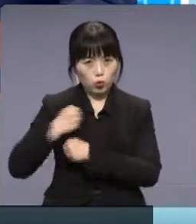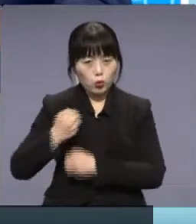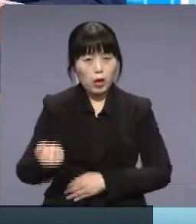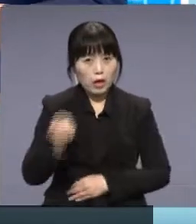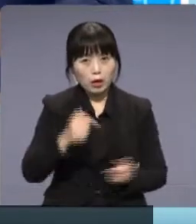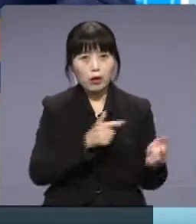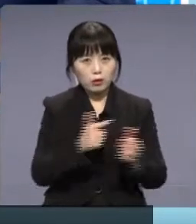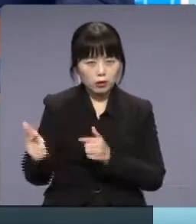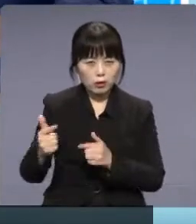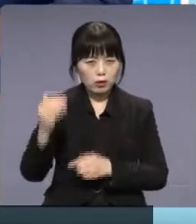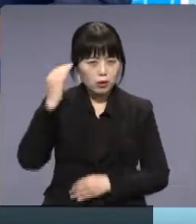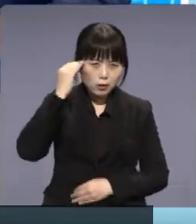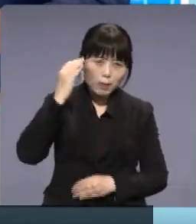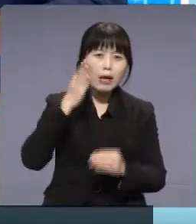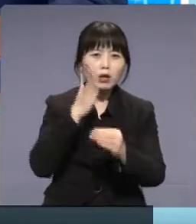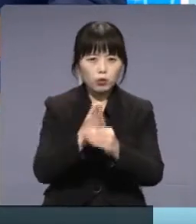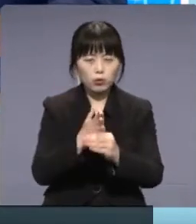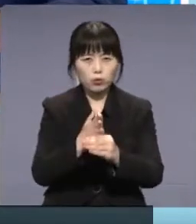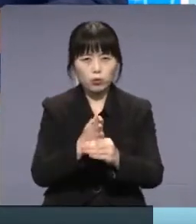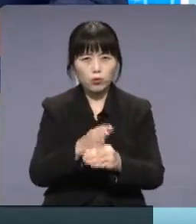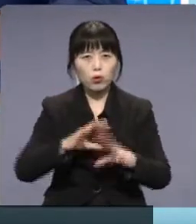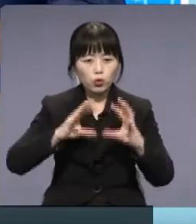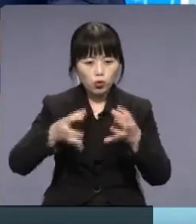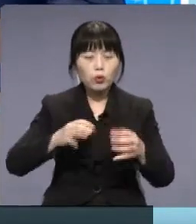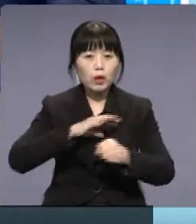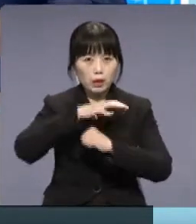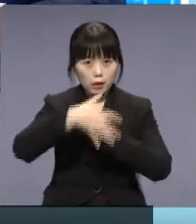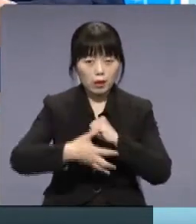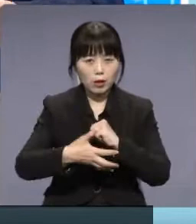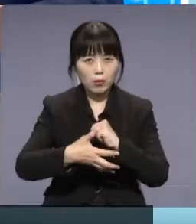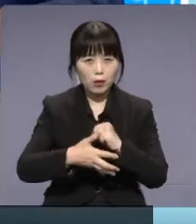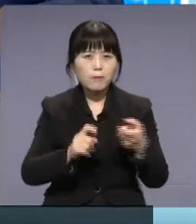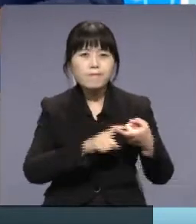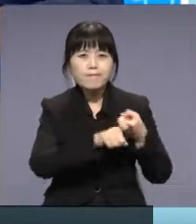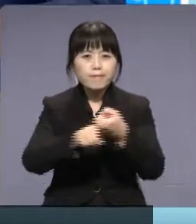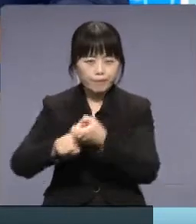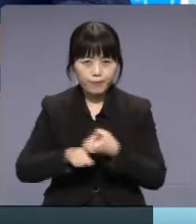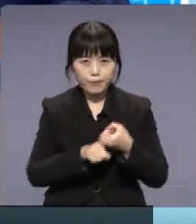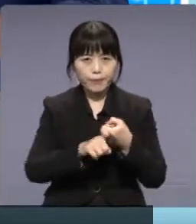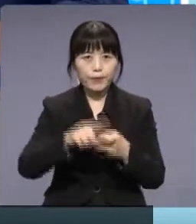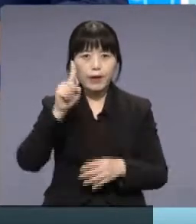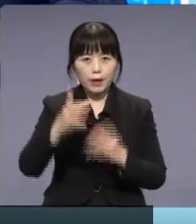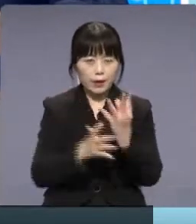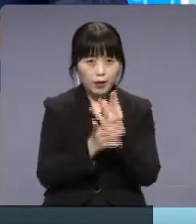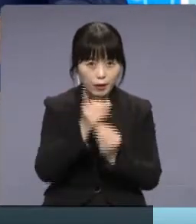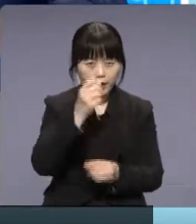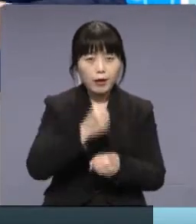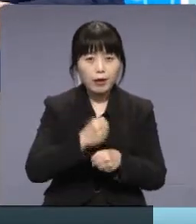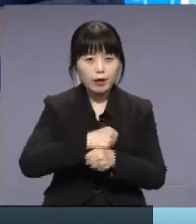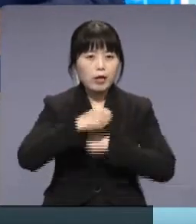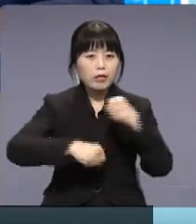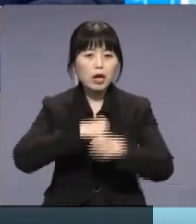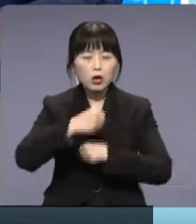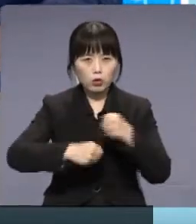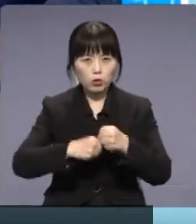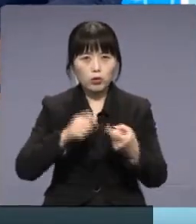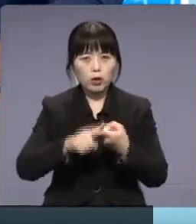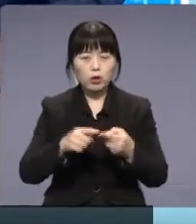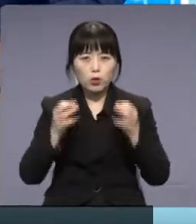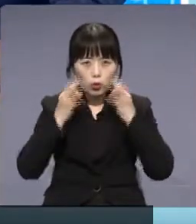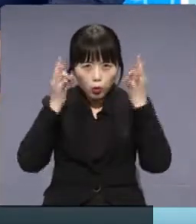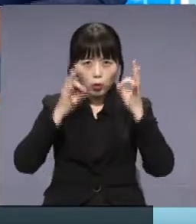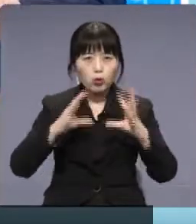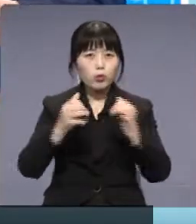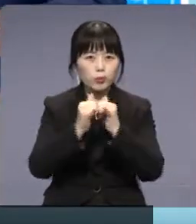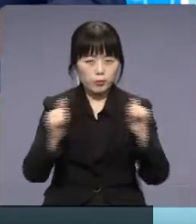이런 게 침해되고 있다. 이런 데 대해서 우리 국제사회가 연대해서 하나가 되어서 그 자유를 위해서 노력하고 우리